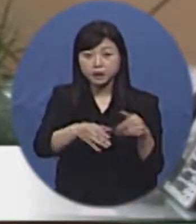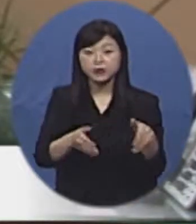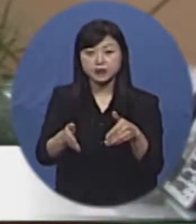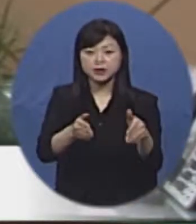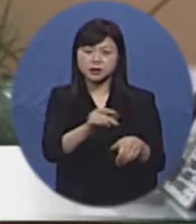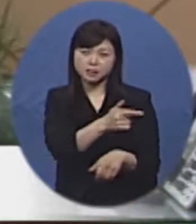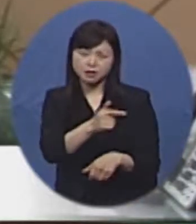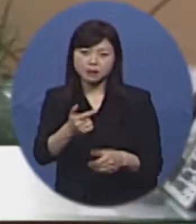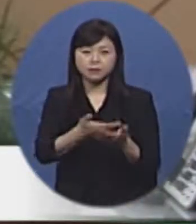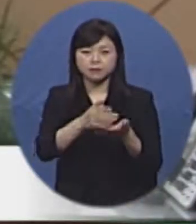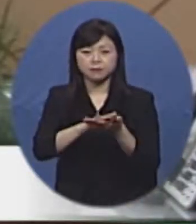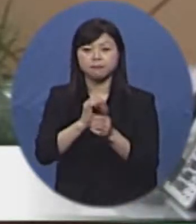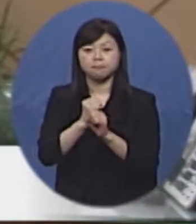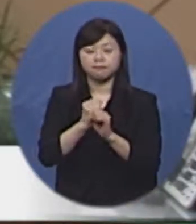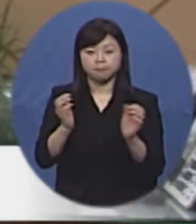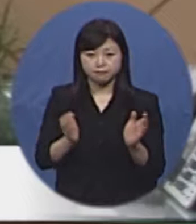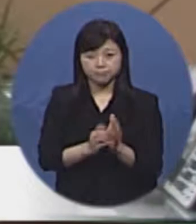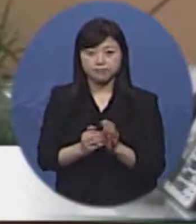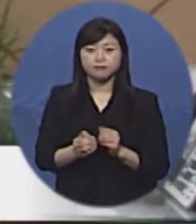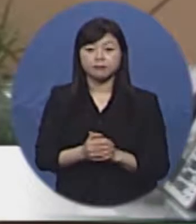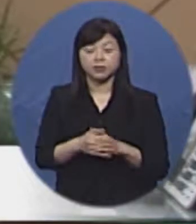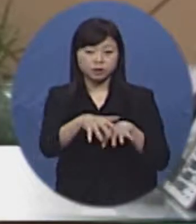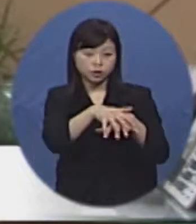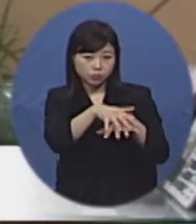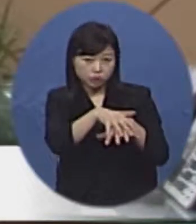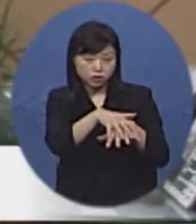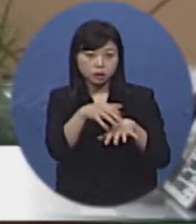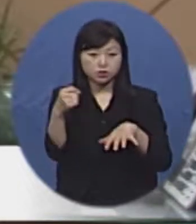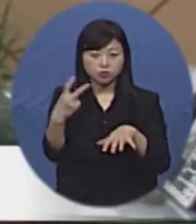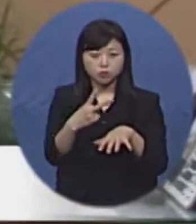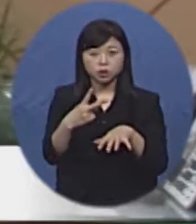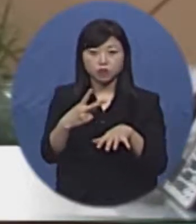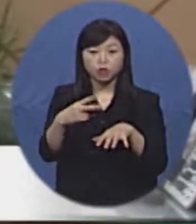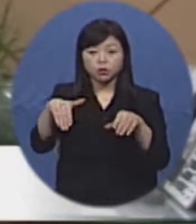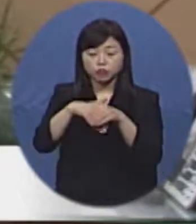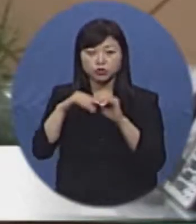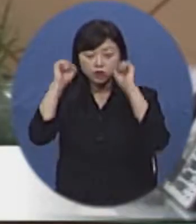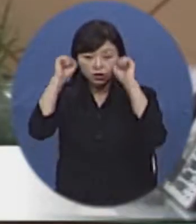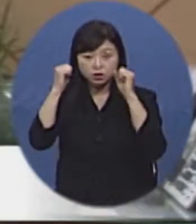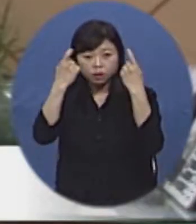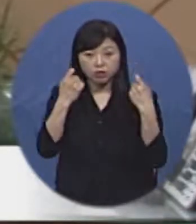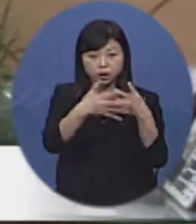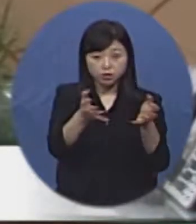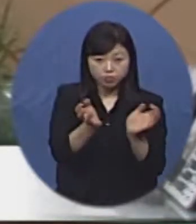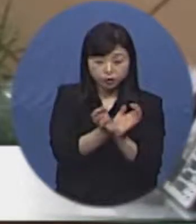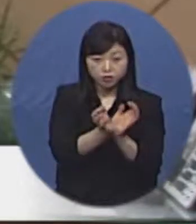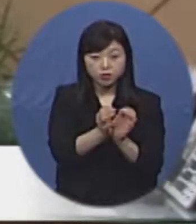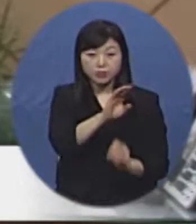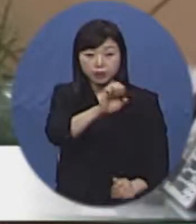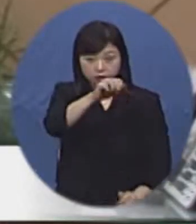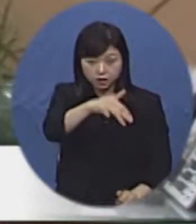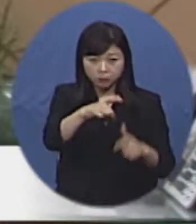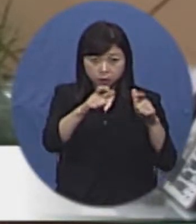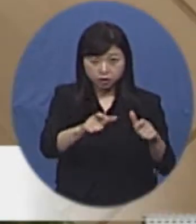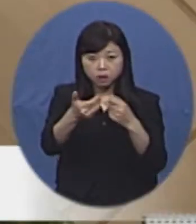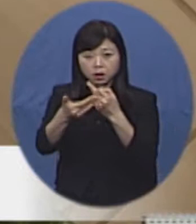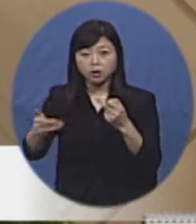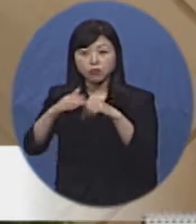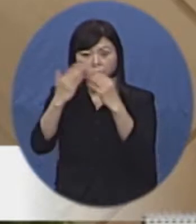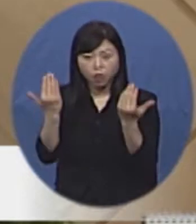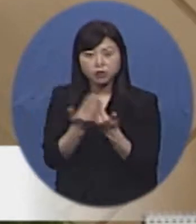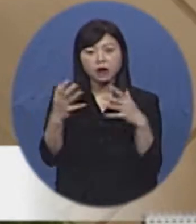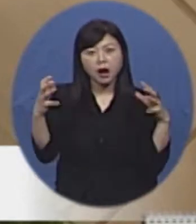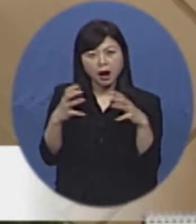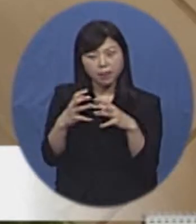많은 준비를 해왔습니다. 네. 조직이라든가 또 문화체육관광부하고 우리 평창군 강원도와 함께 노력을 했습니다. 이제